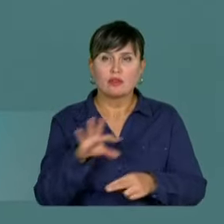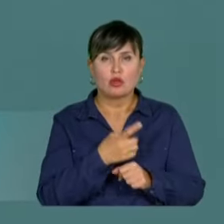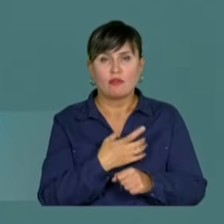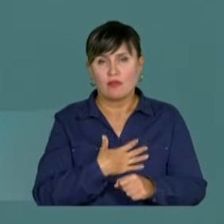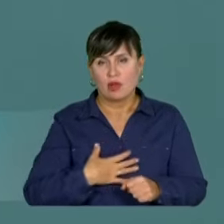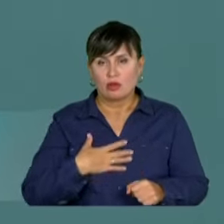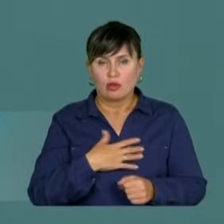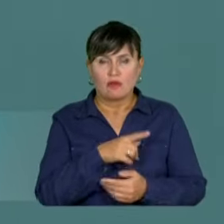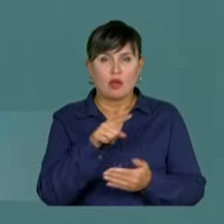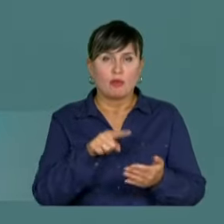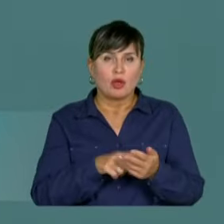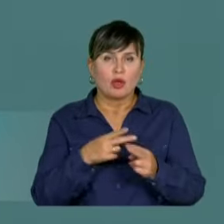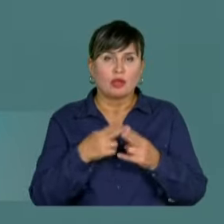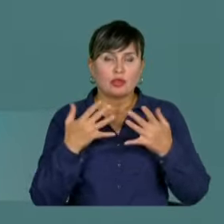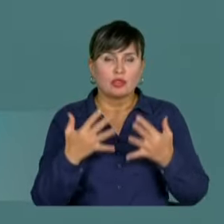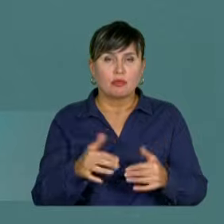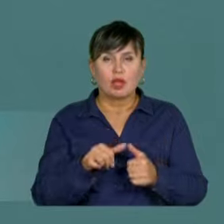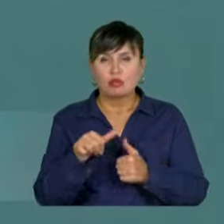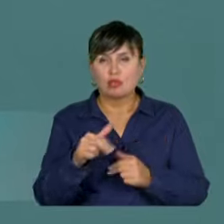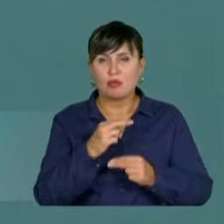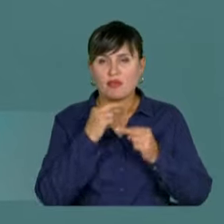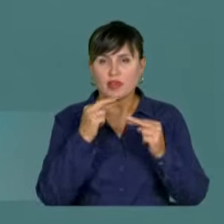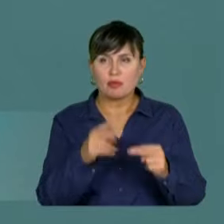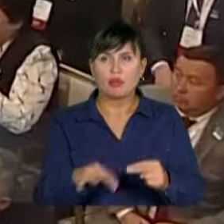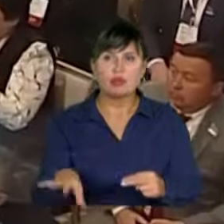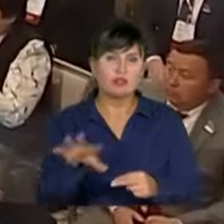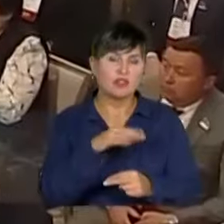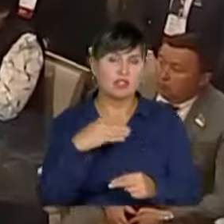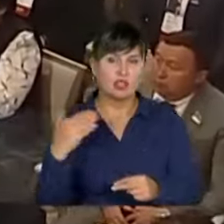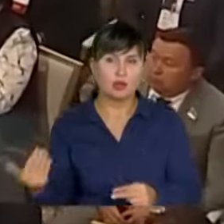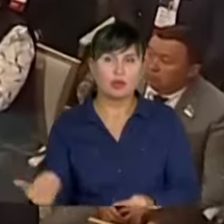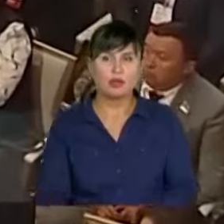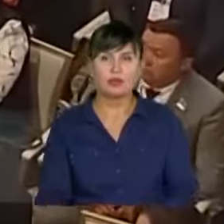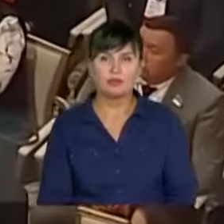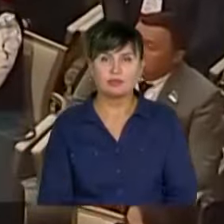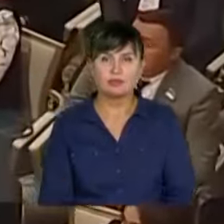актуальные вопросы, которые требуют особого внимания со всех сторон.